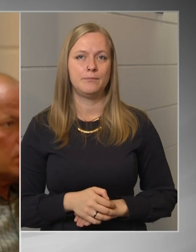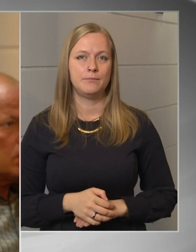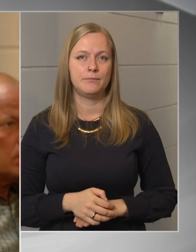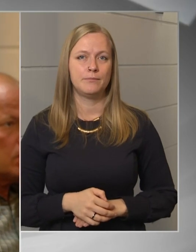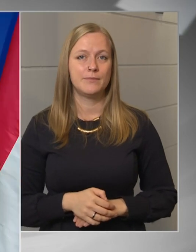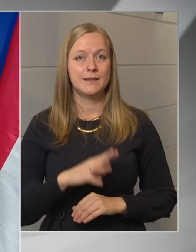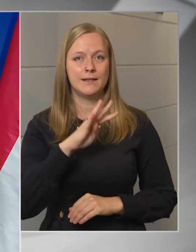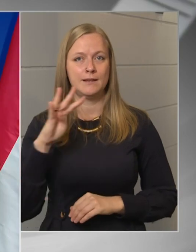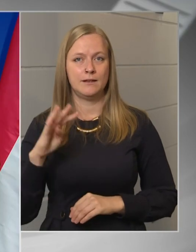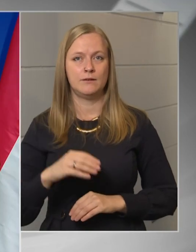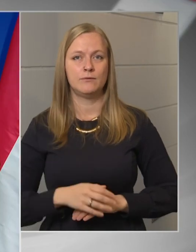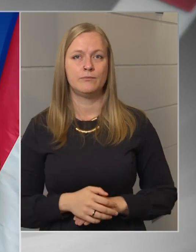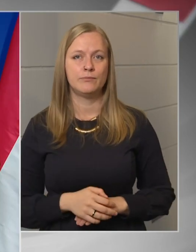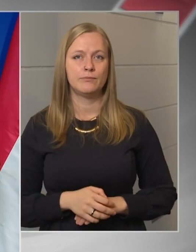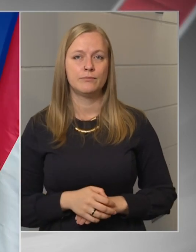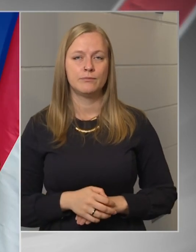Négy, négy, négy.